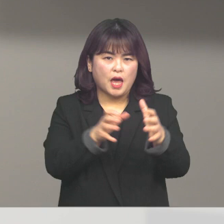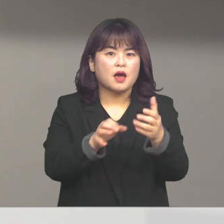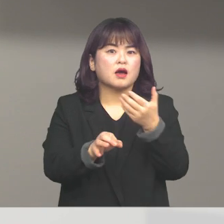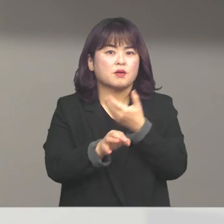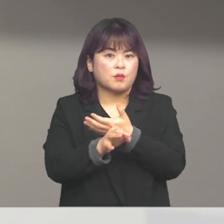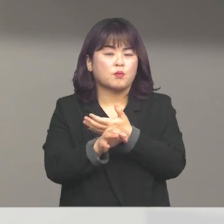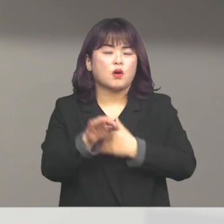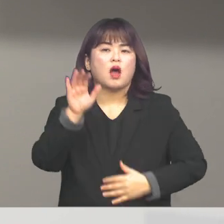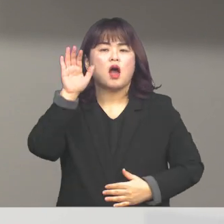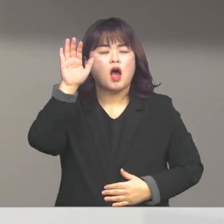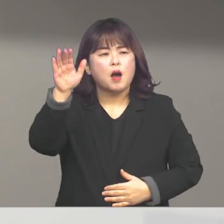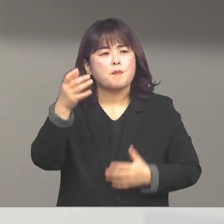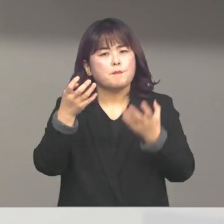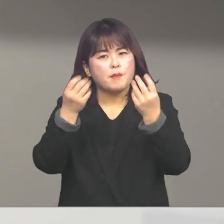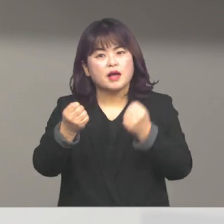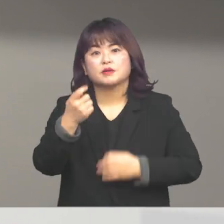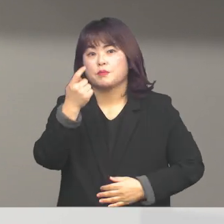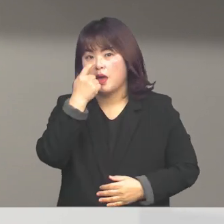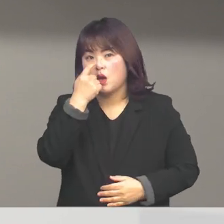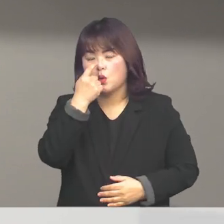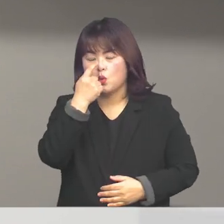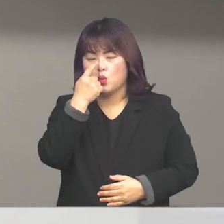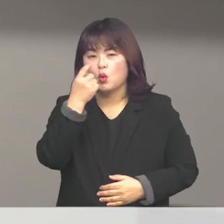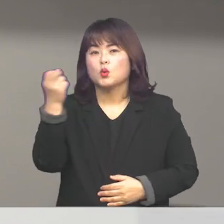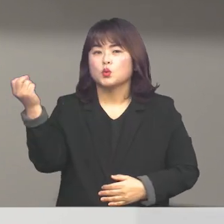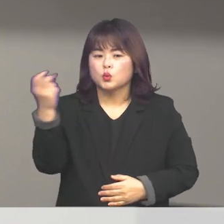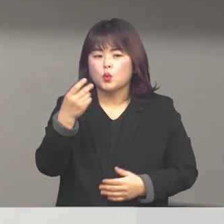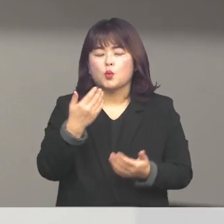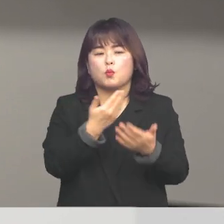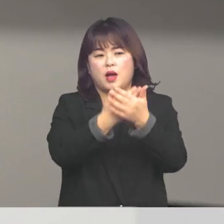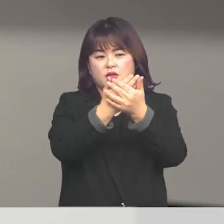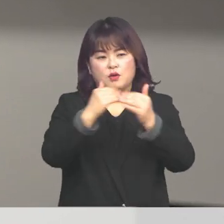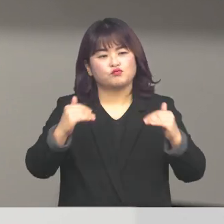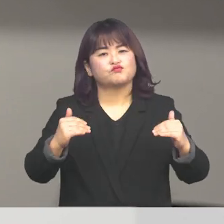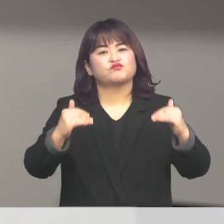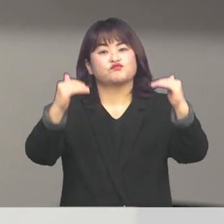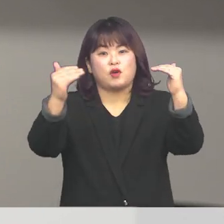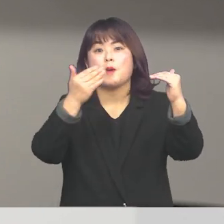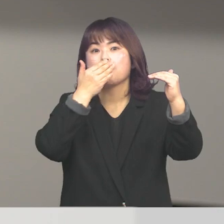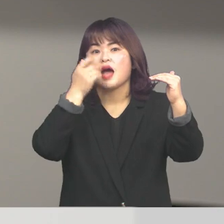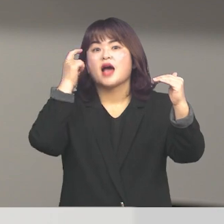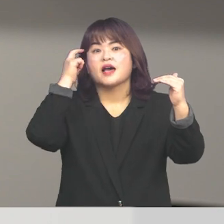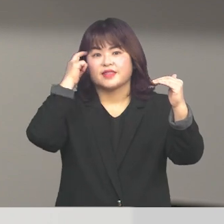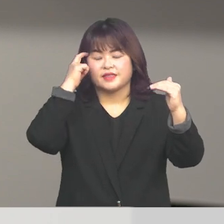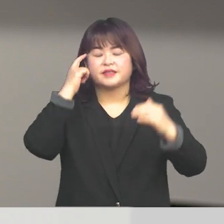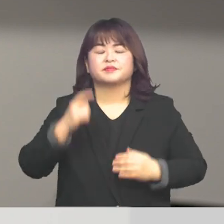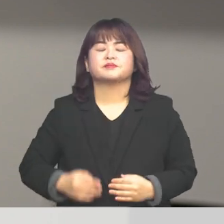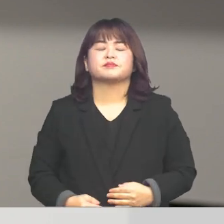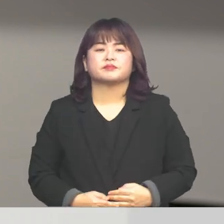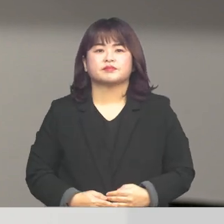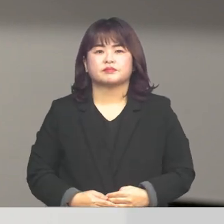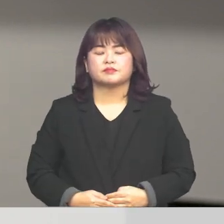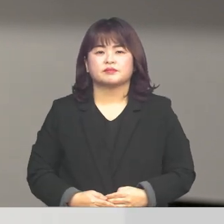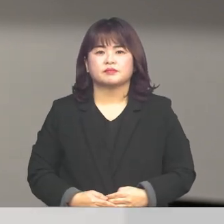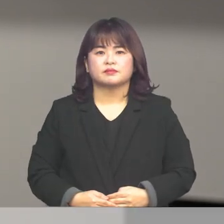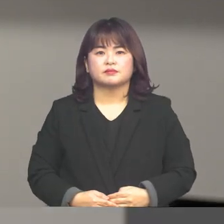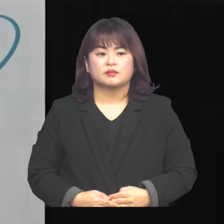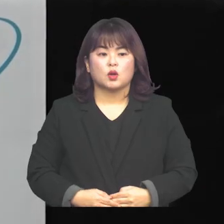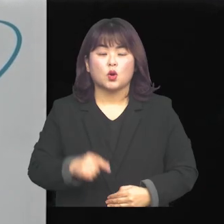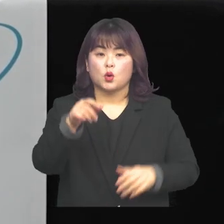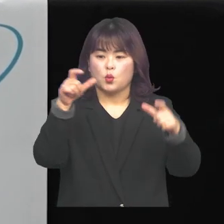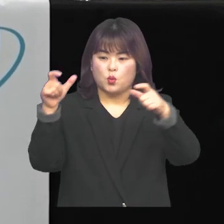하게 된다면 많이 배우면서 서로 발전하지 않을까 이런 생각을